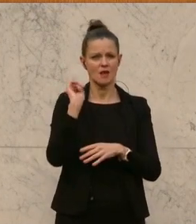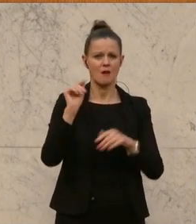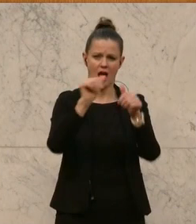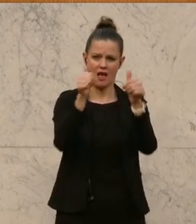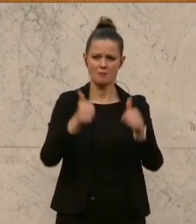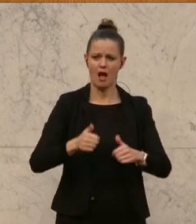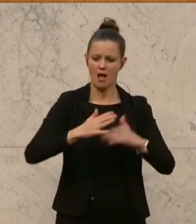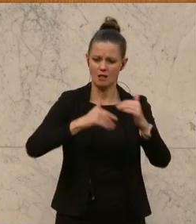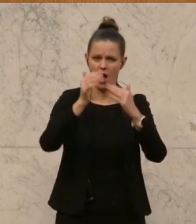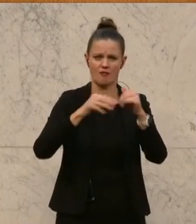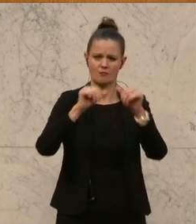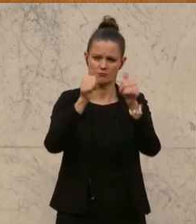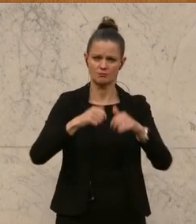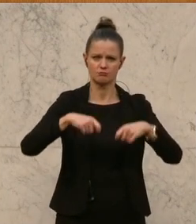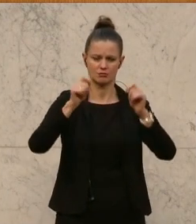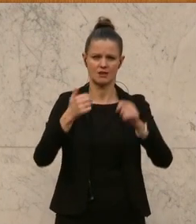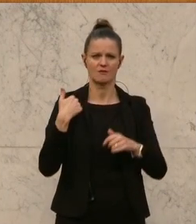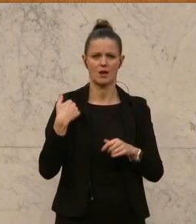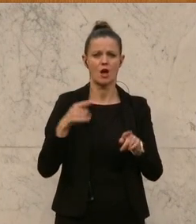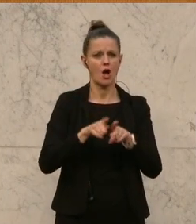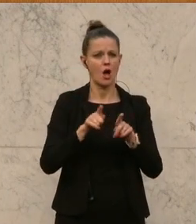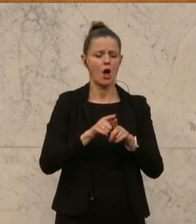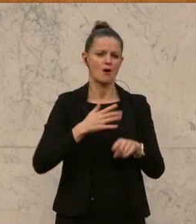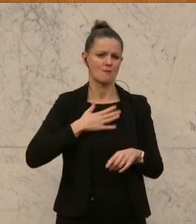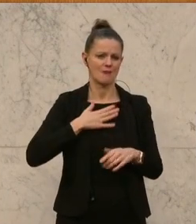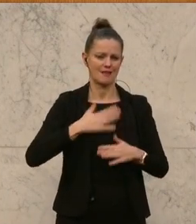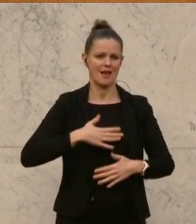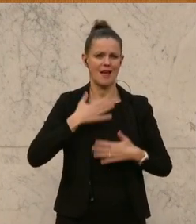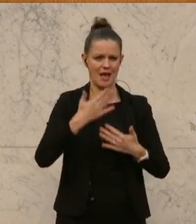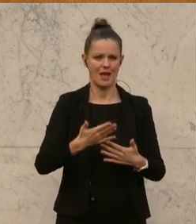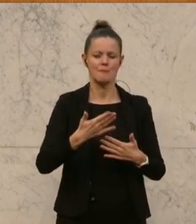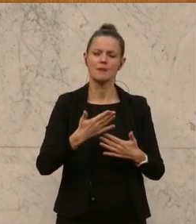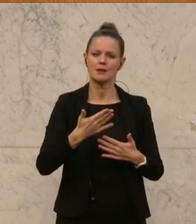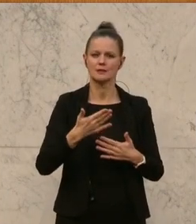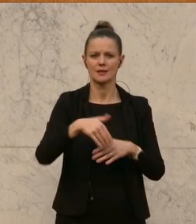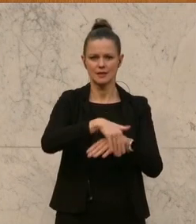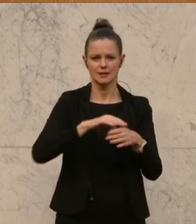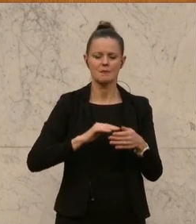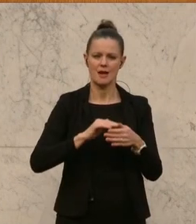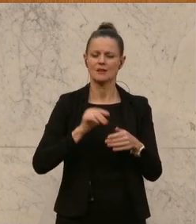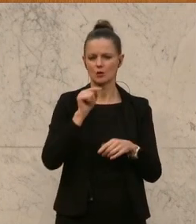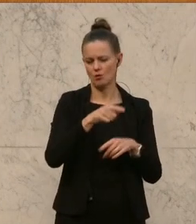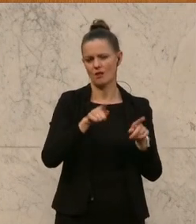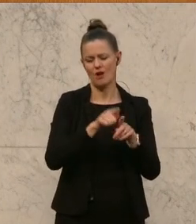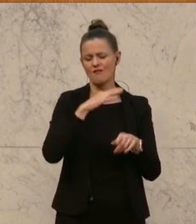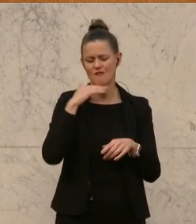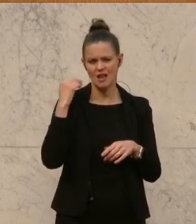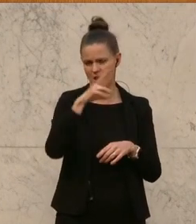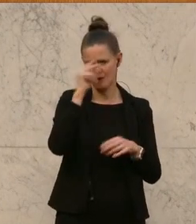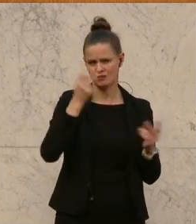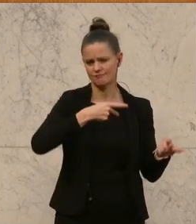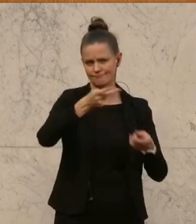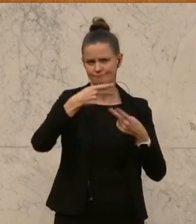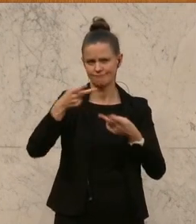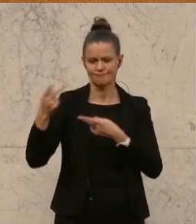Gedenkmäler errichtet, so auch in meiner Heimatgemeinde Großwarersdorf im Ortsteil Langenthal, wo auch viele Menschen abtransportiert wurden